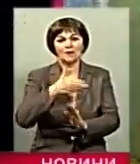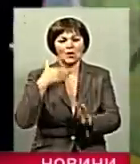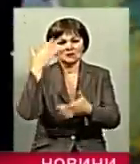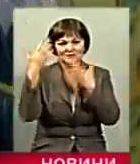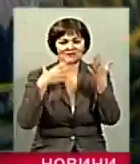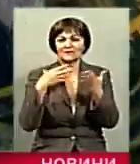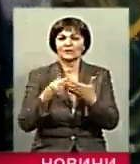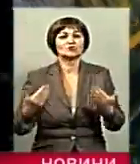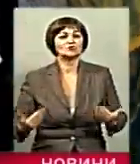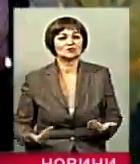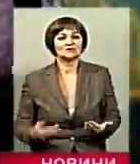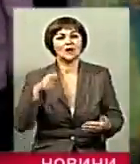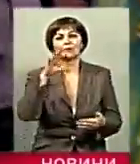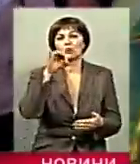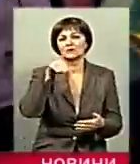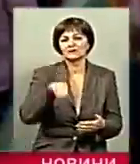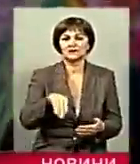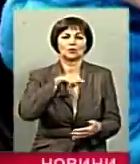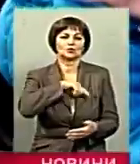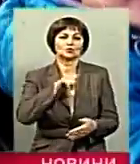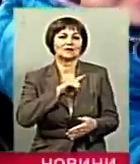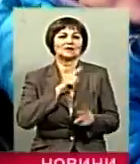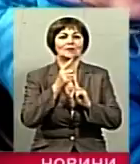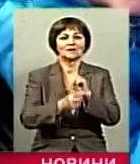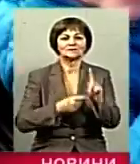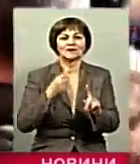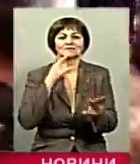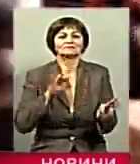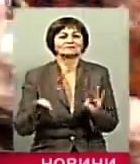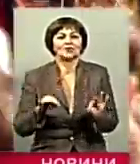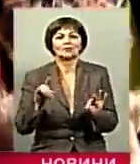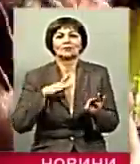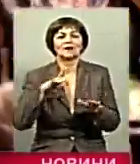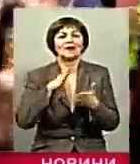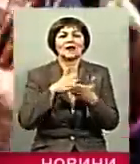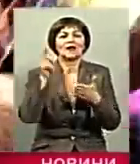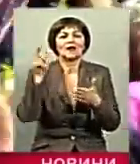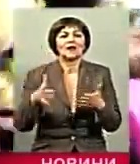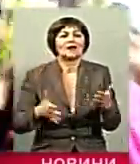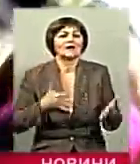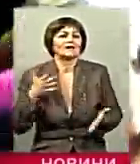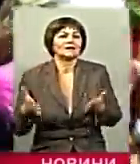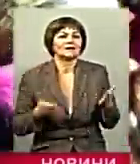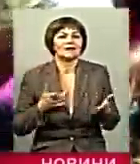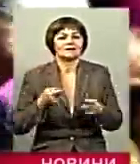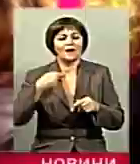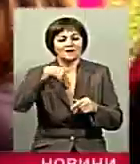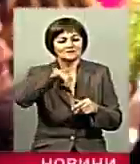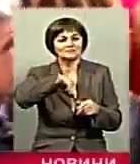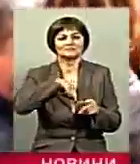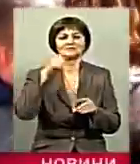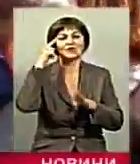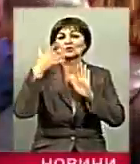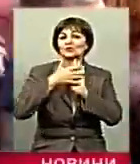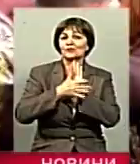своє життя, постили душею, аби не перетворити його в дієту, щоб мати крила, які підносять людину, на духовну висоту і дають